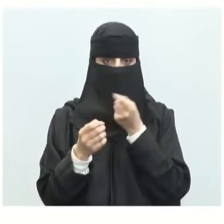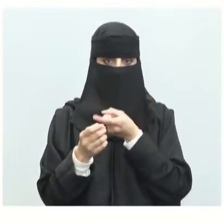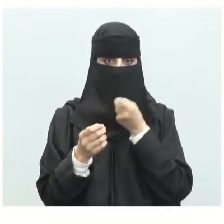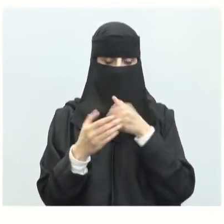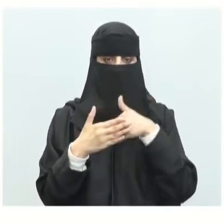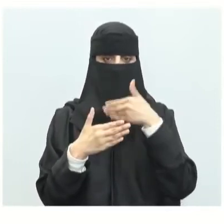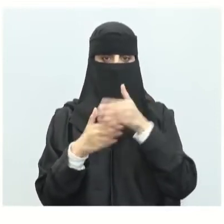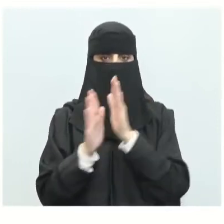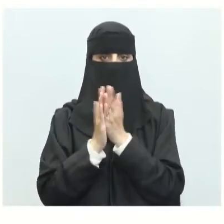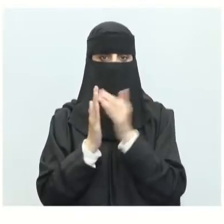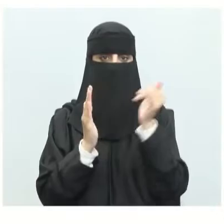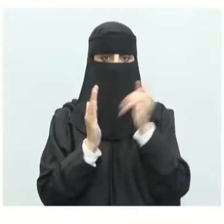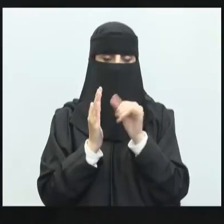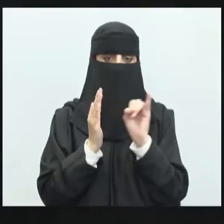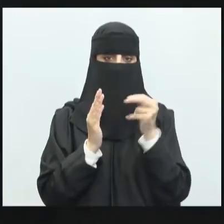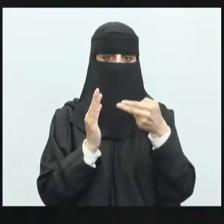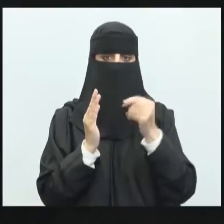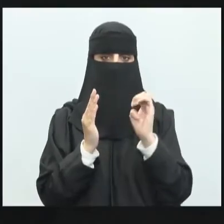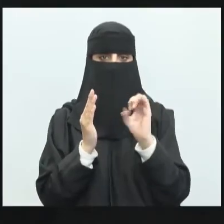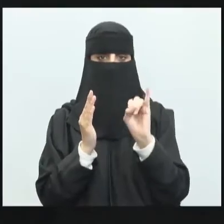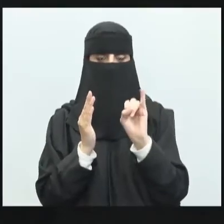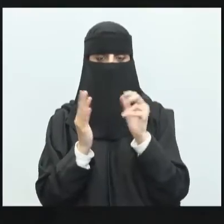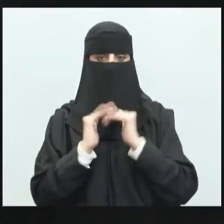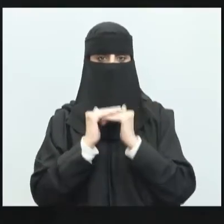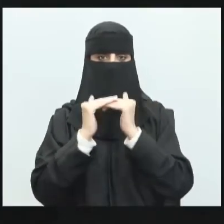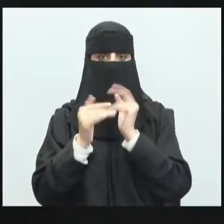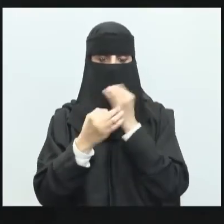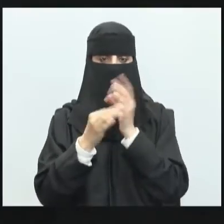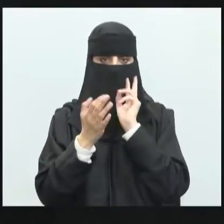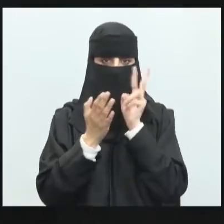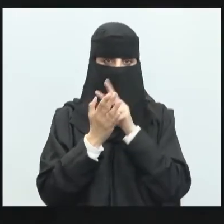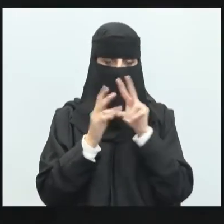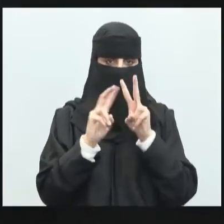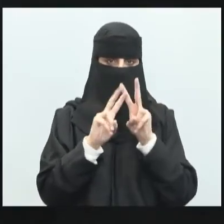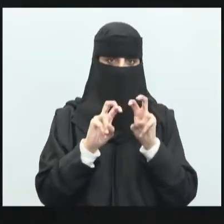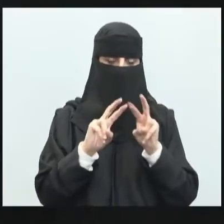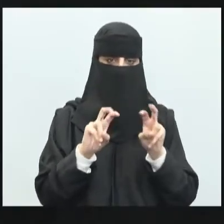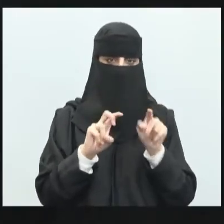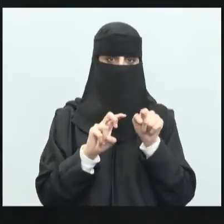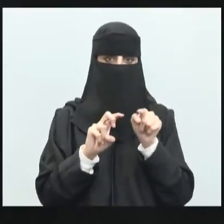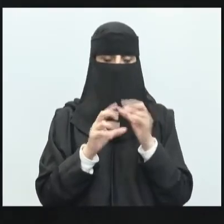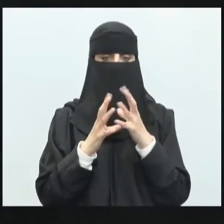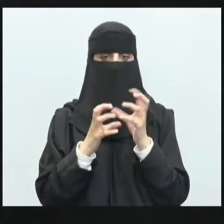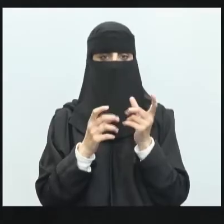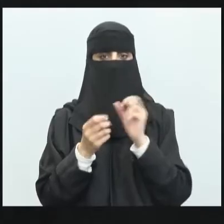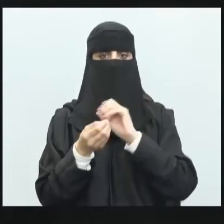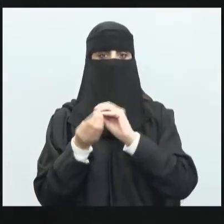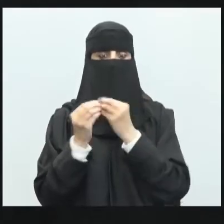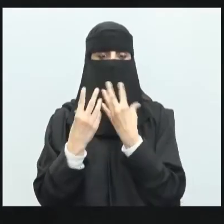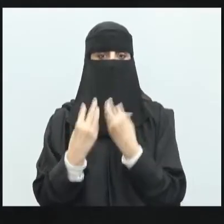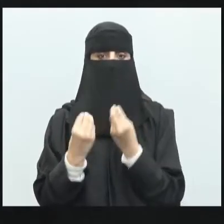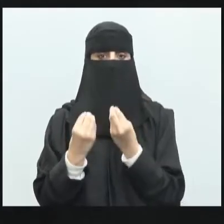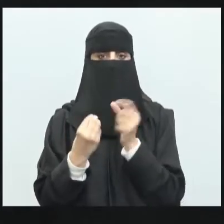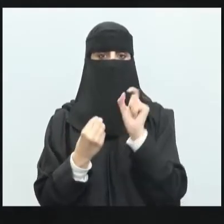لذا اعزائي الطلاب والطالبات مثل هذه الكلمات التي تمر معنا في النصوص وياتي بيان معانيها